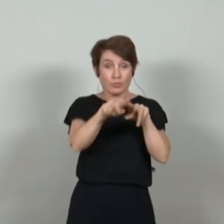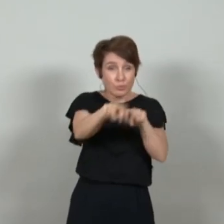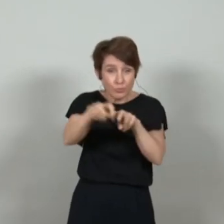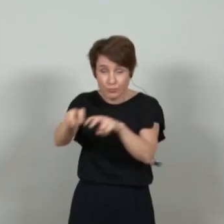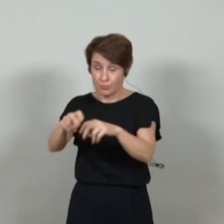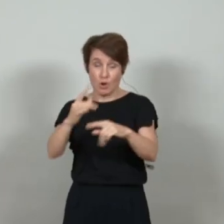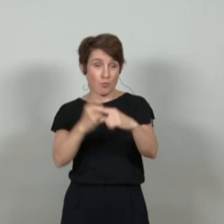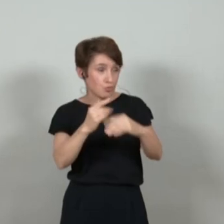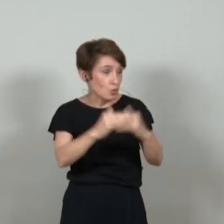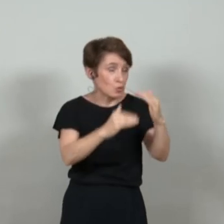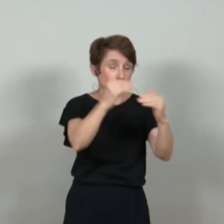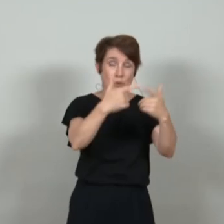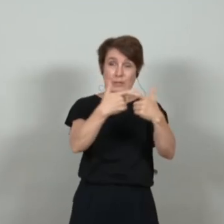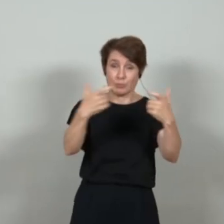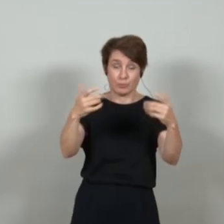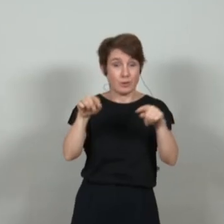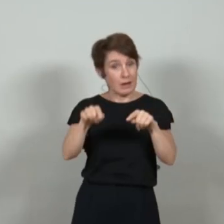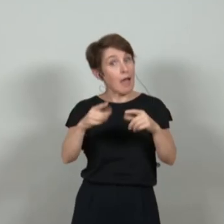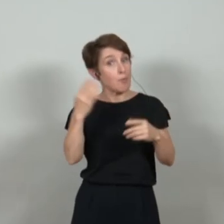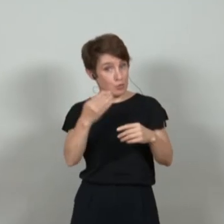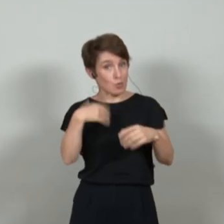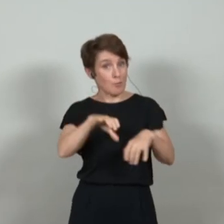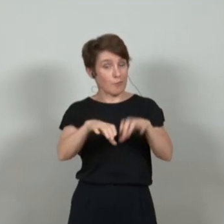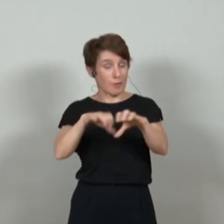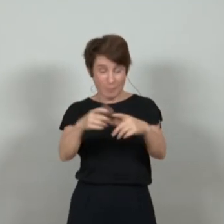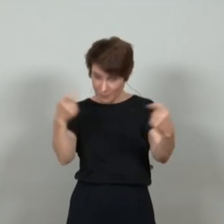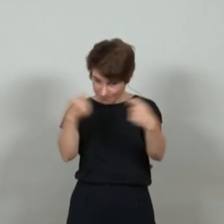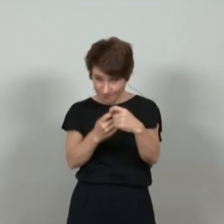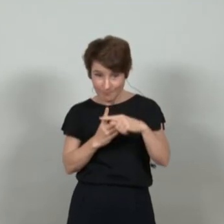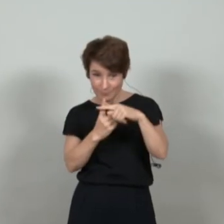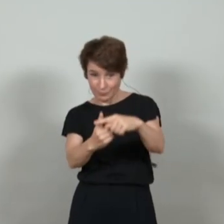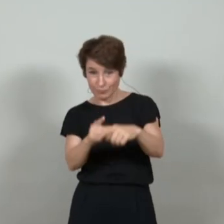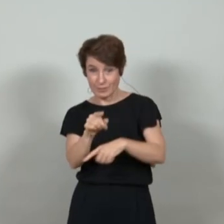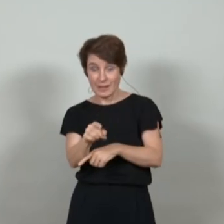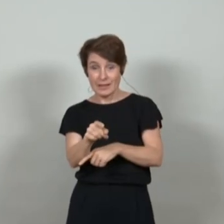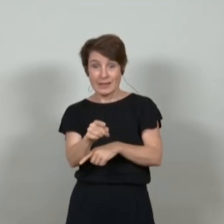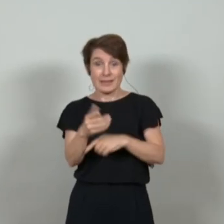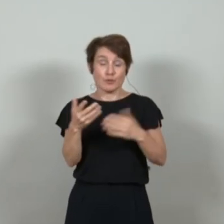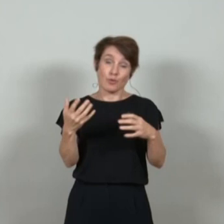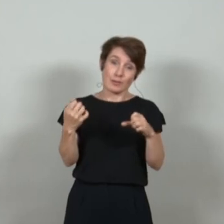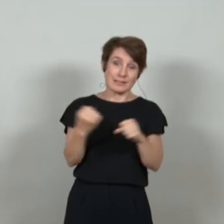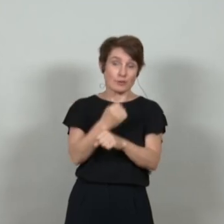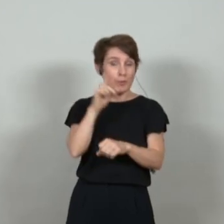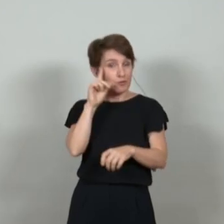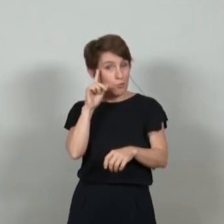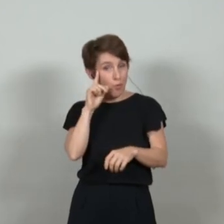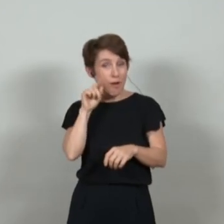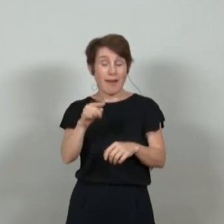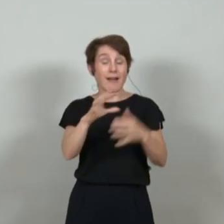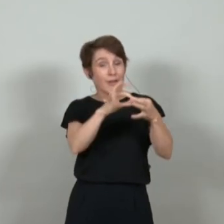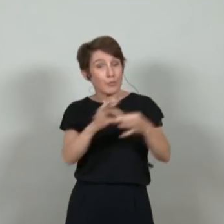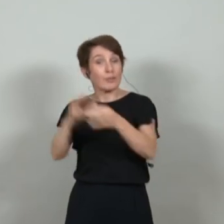et il est plus que regrettable que cette délibération ne soit pas attachée à un plan annuel d'investissement